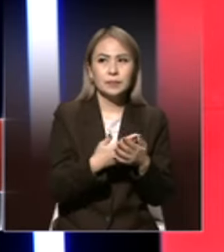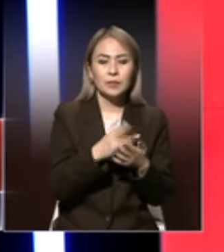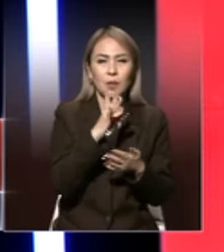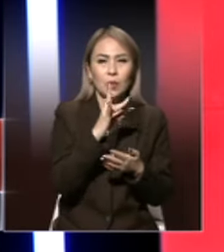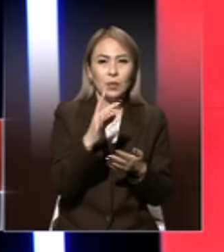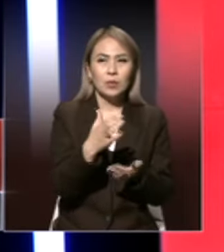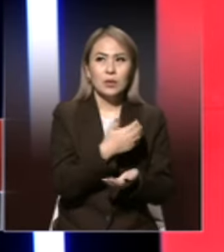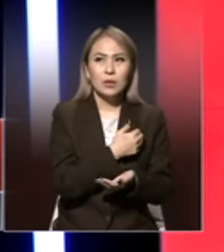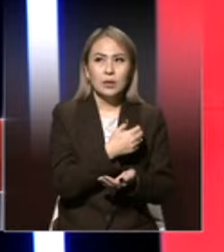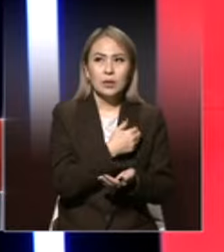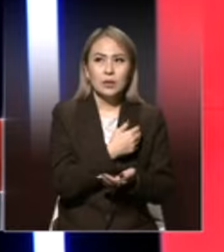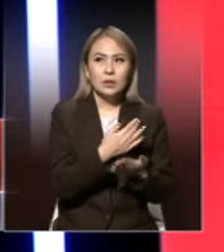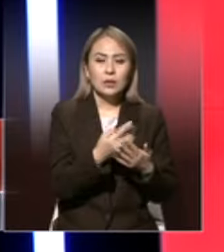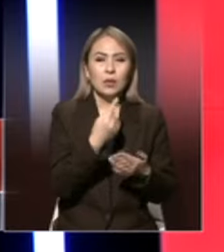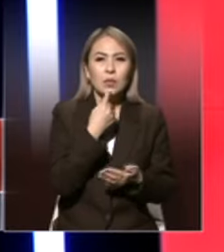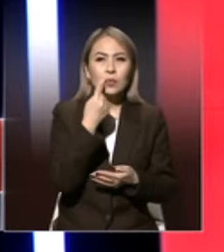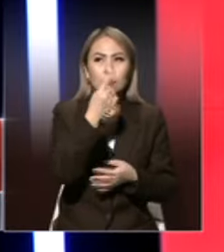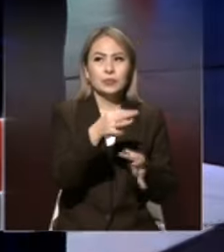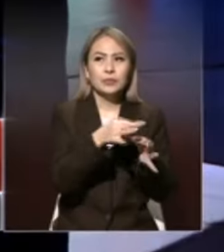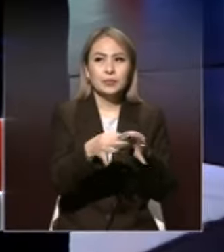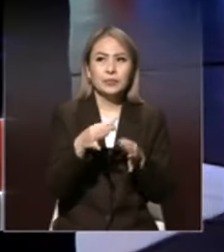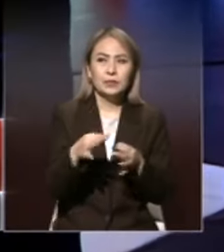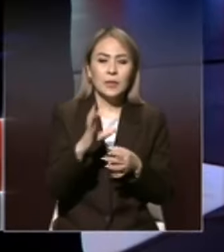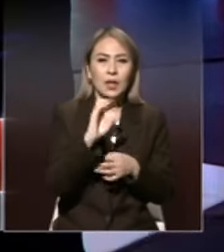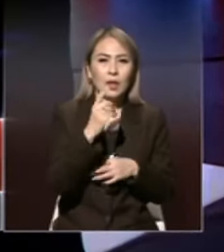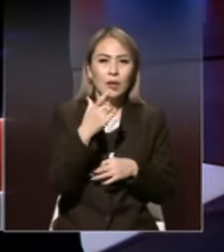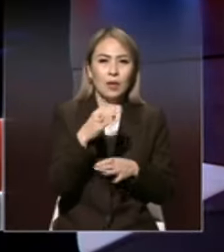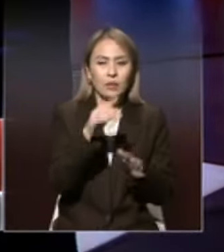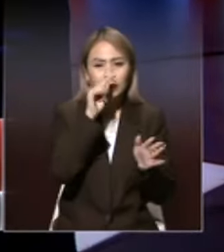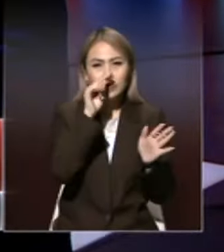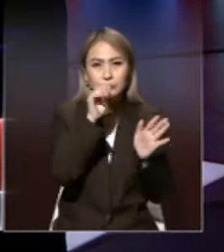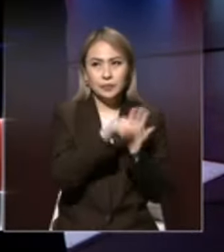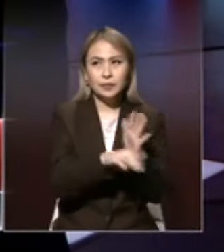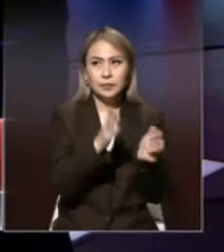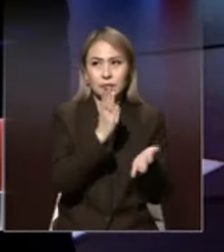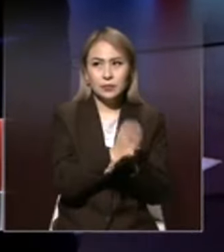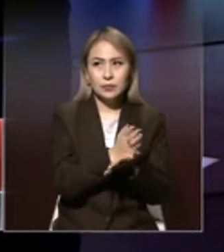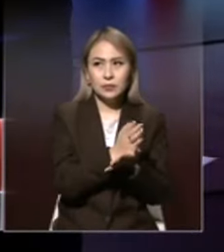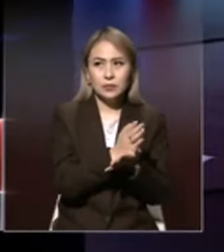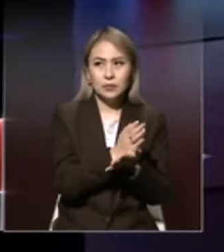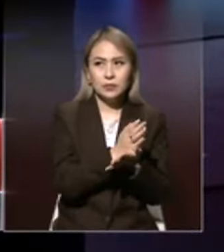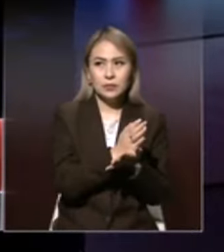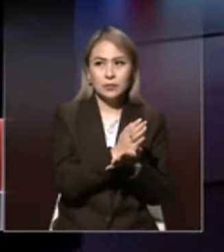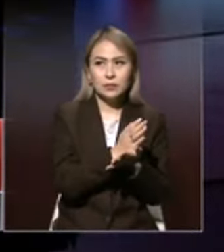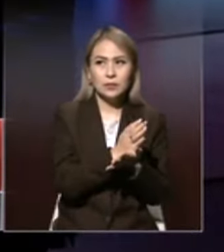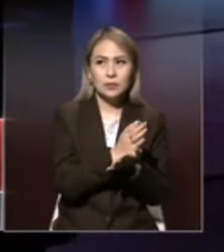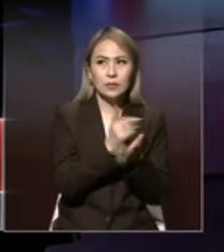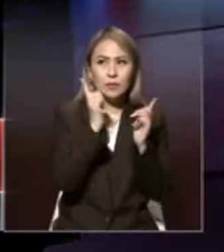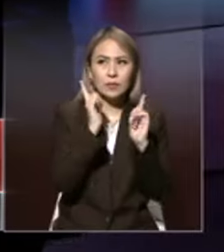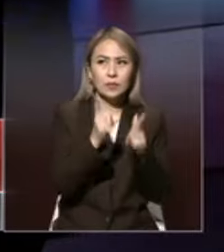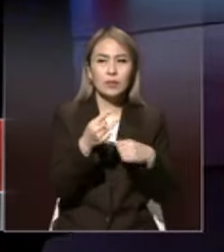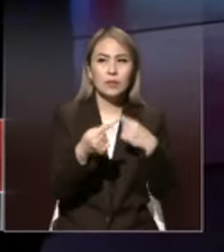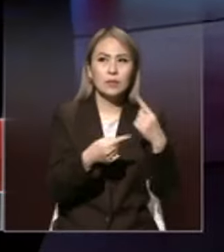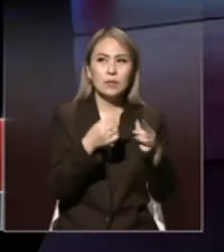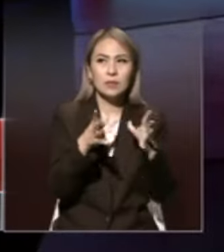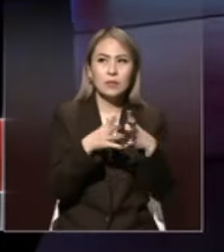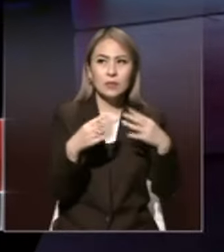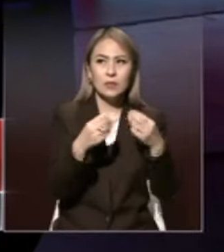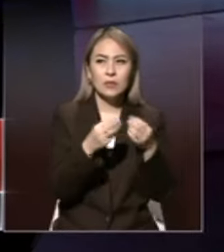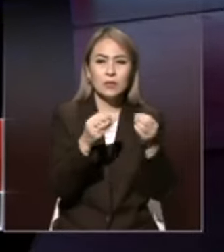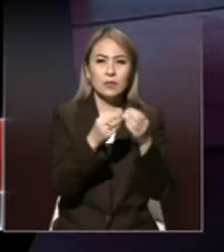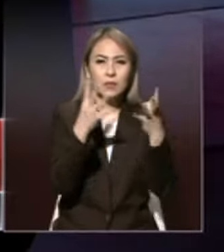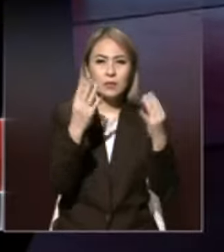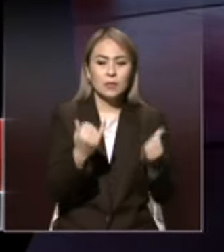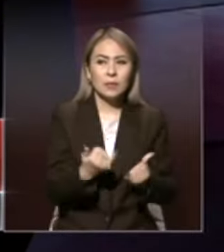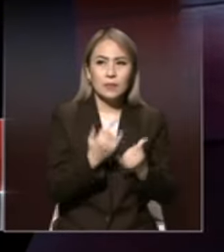курстан өтсе, анау алыстағы өңірлер болса, мысалға ЕГОВ порталына кіріңіздер. Солай ғой, ЕГОВ порталында сіздің жаңағы отбасы құруыңызға 10 күн ойлануға